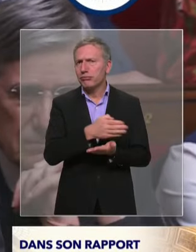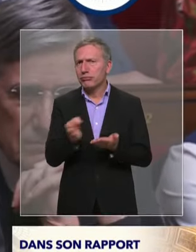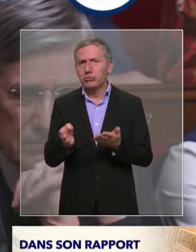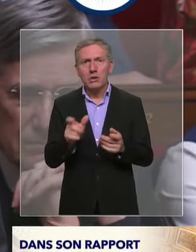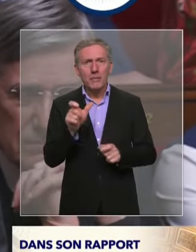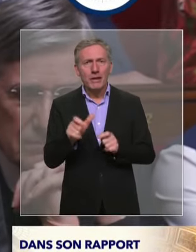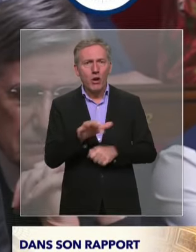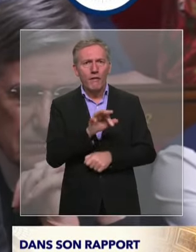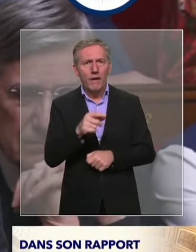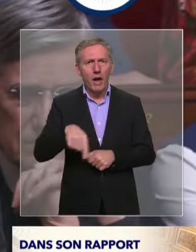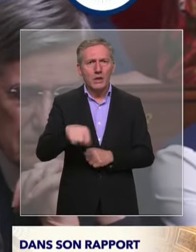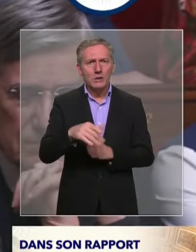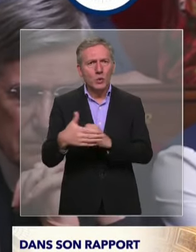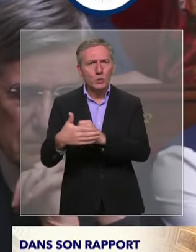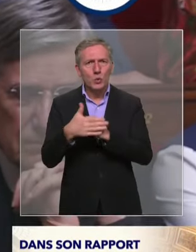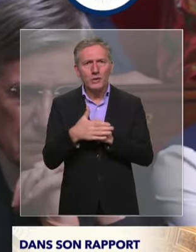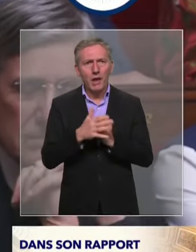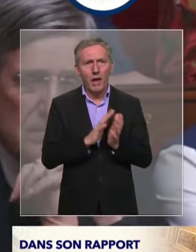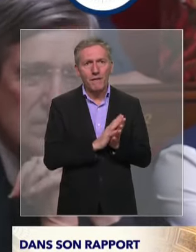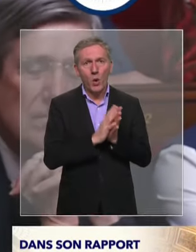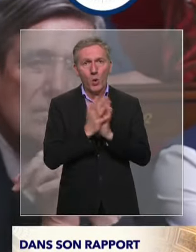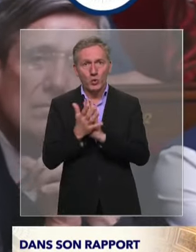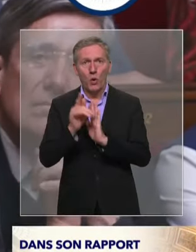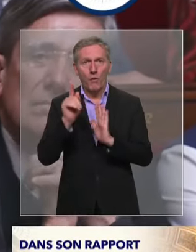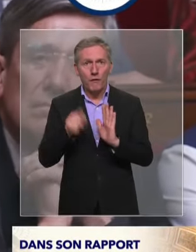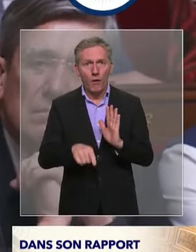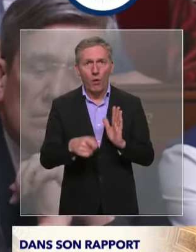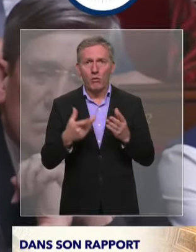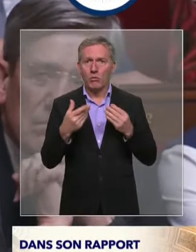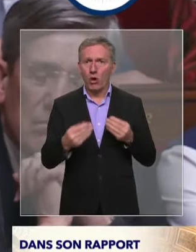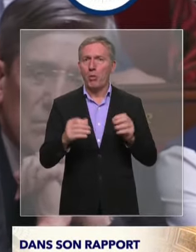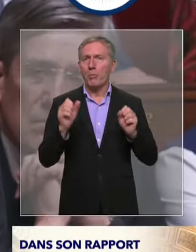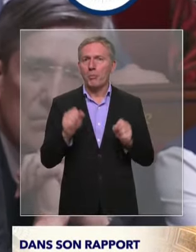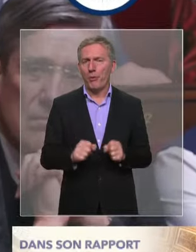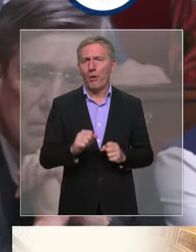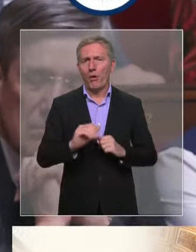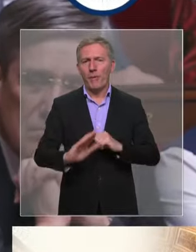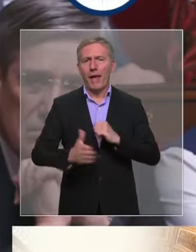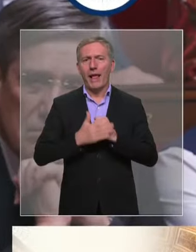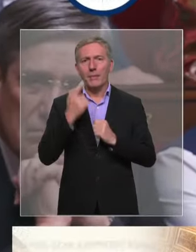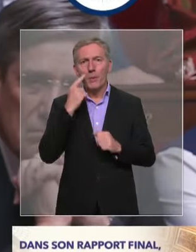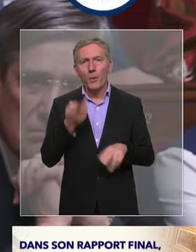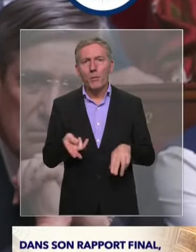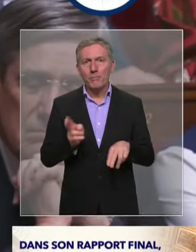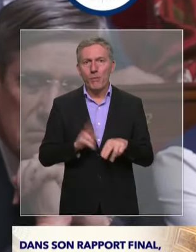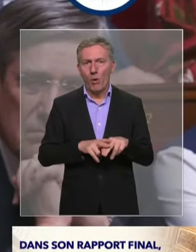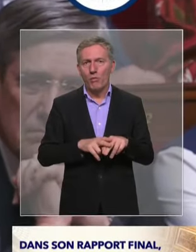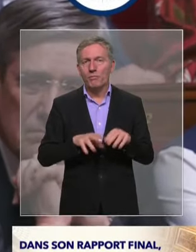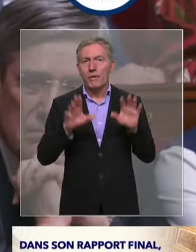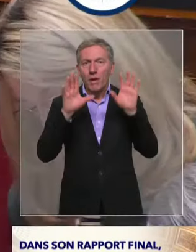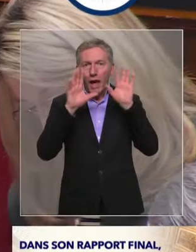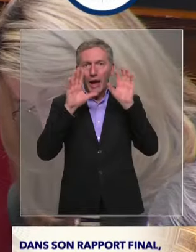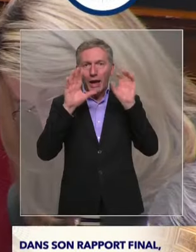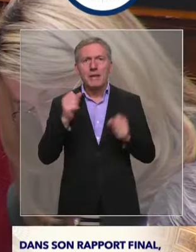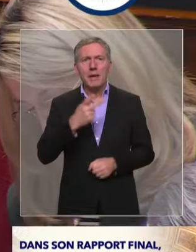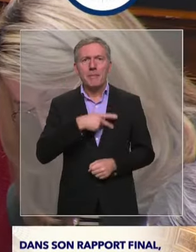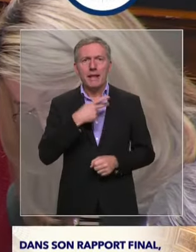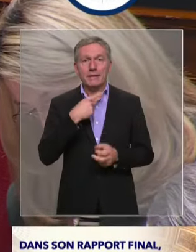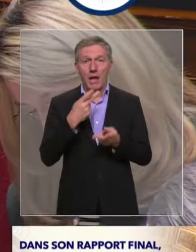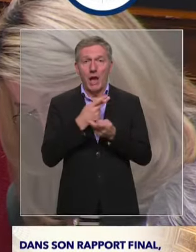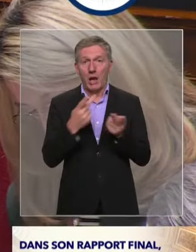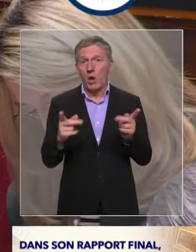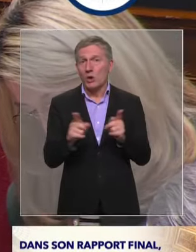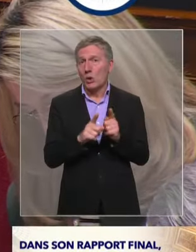Françaises et Français à l'évolution de notre droit qui rende possible l'aide à mourir. L'Académie de médecine affirme elle-même qu'il